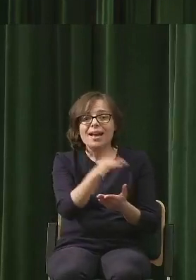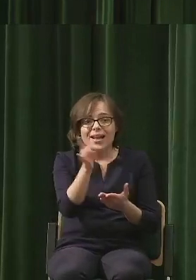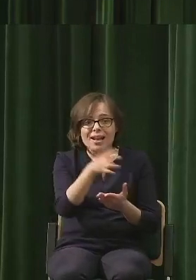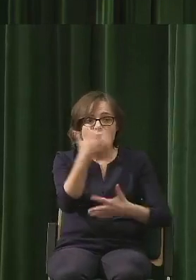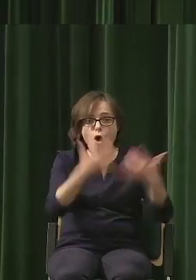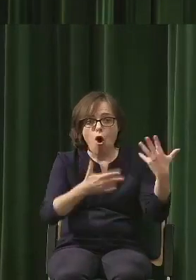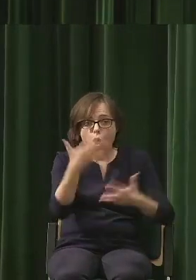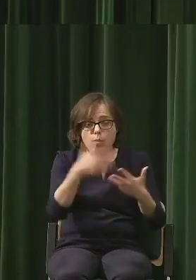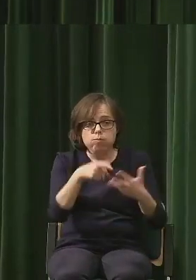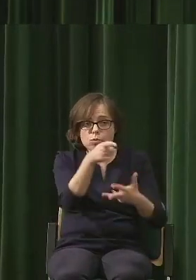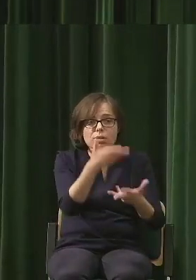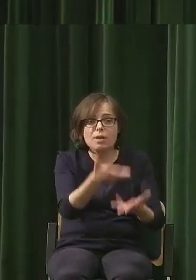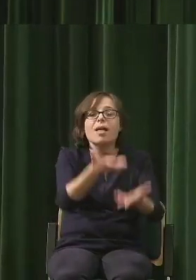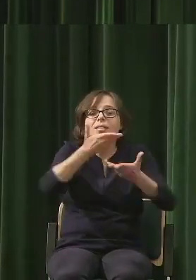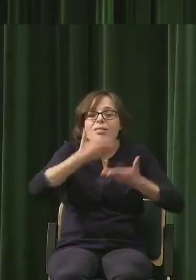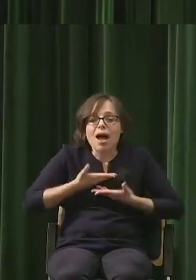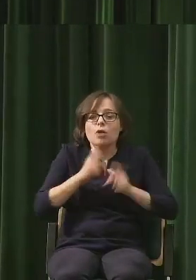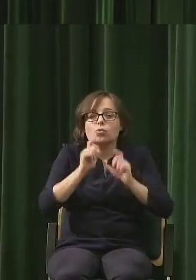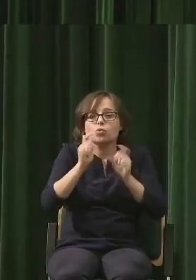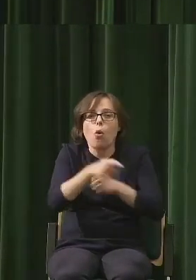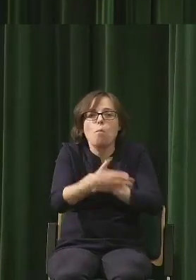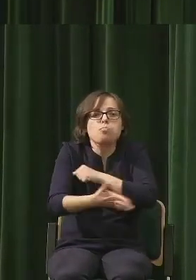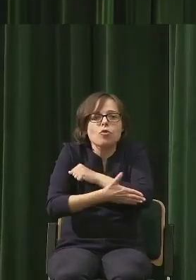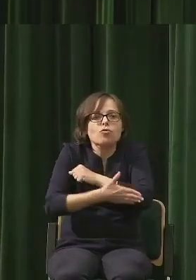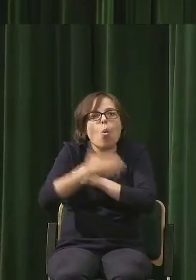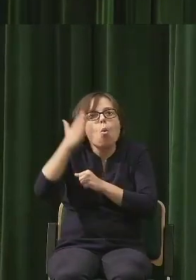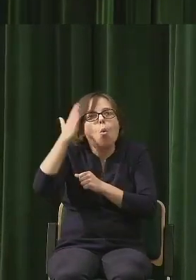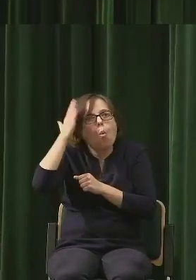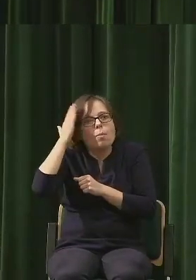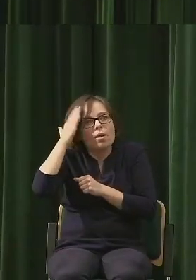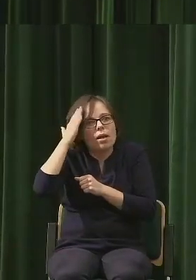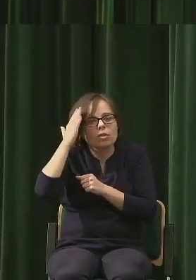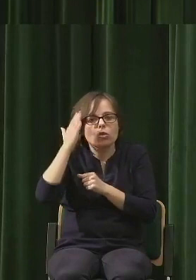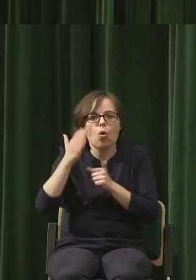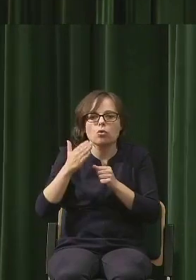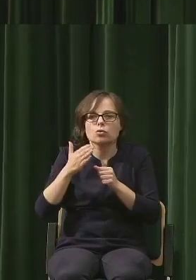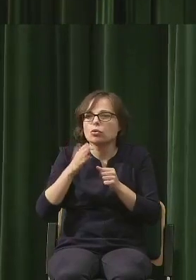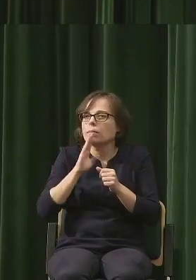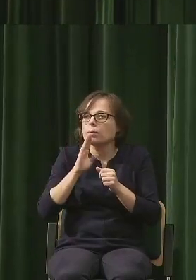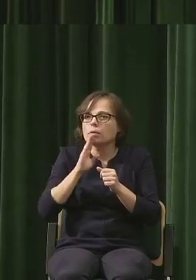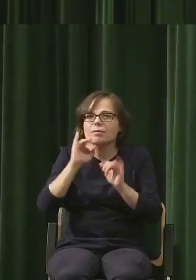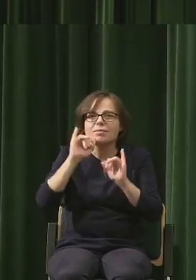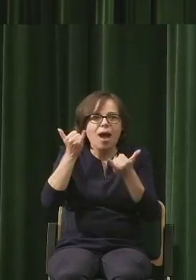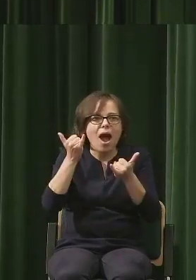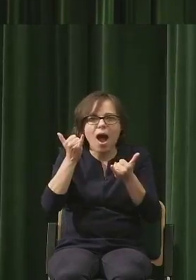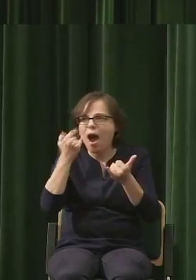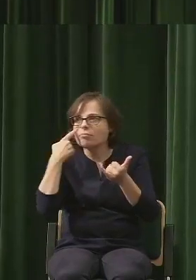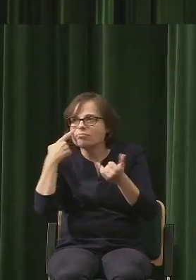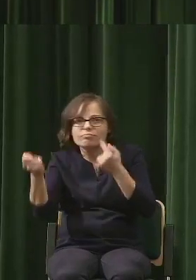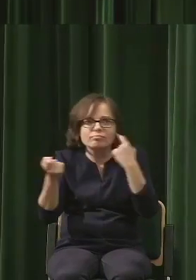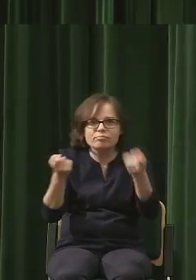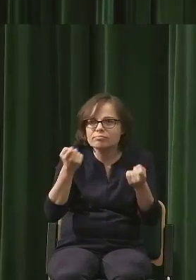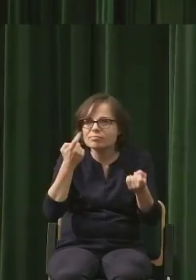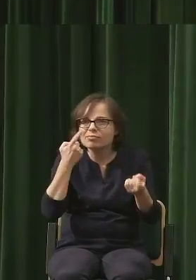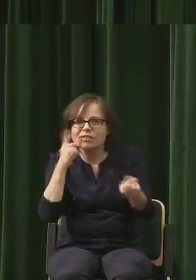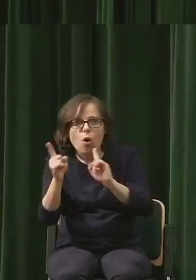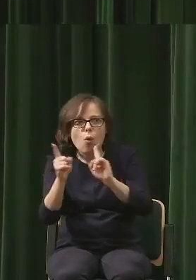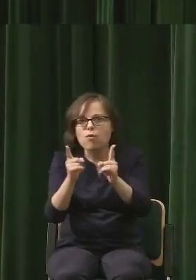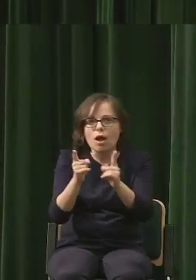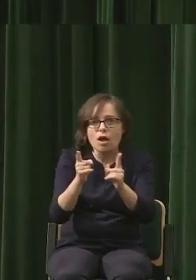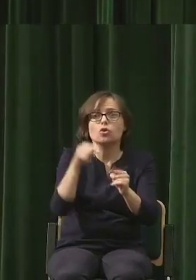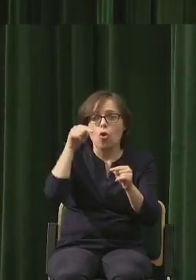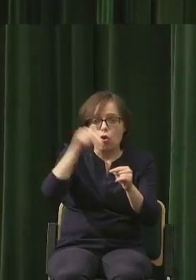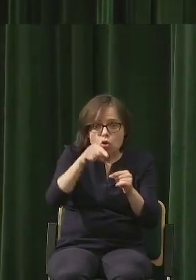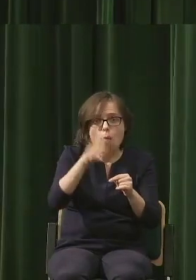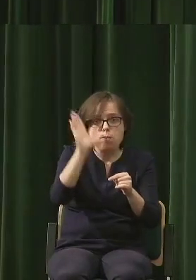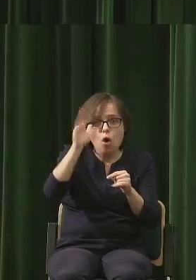niosą, pewne podstawowe umiejętności od ruchy postrzegania mogą być wykorzystane w